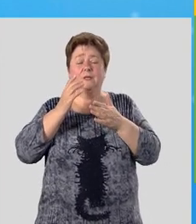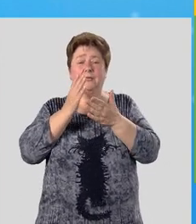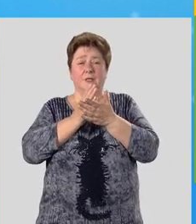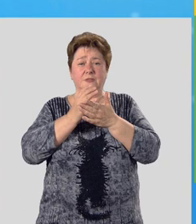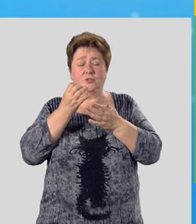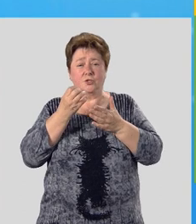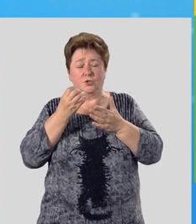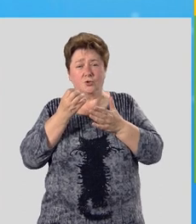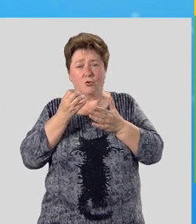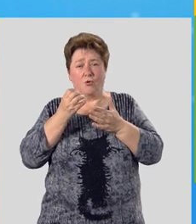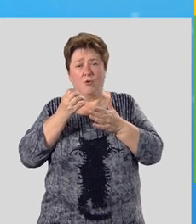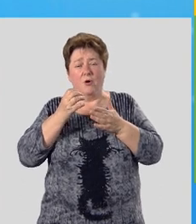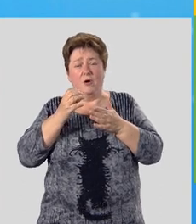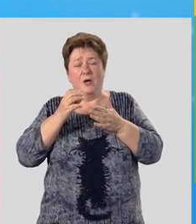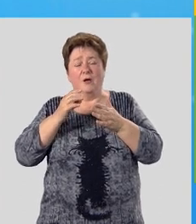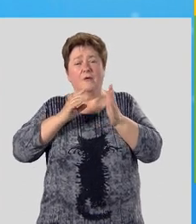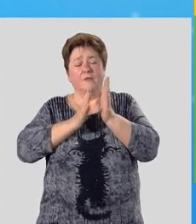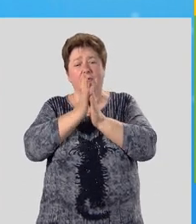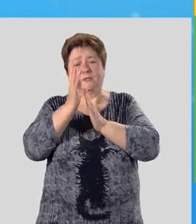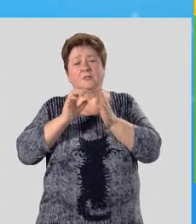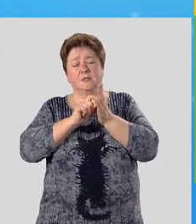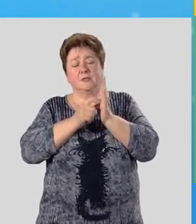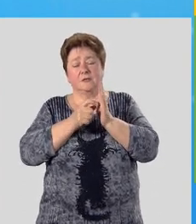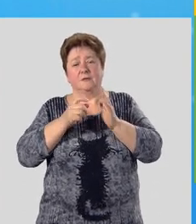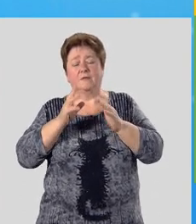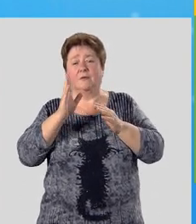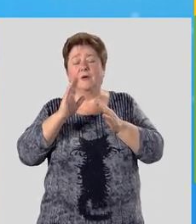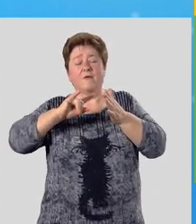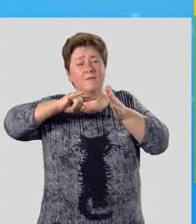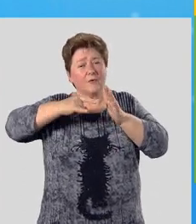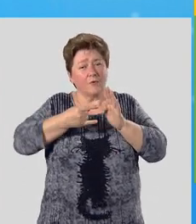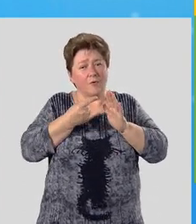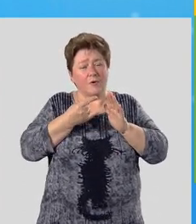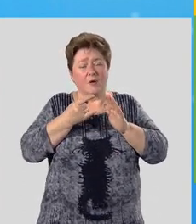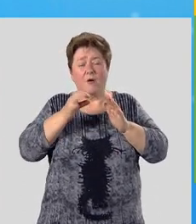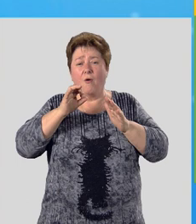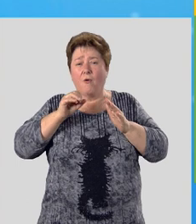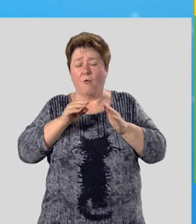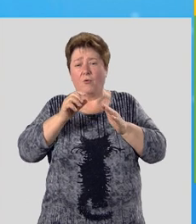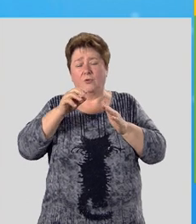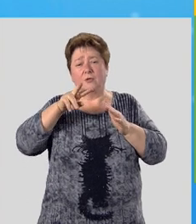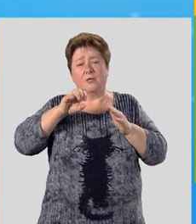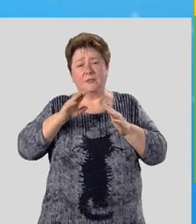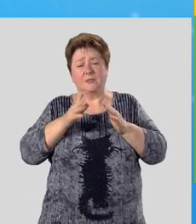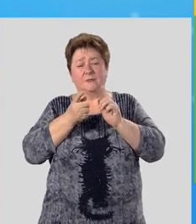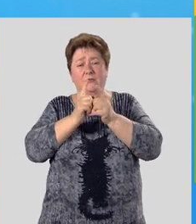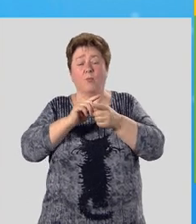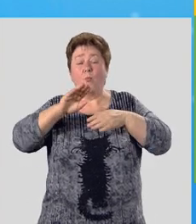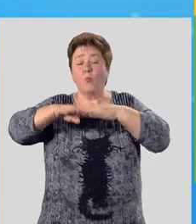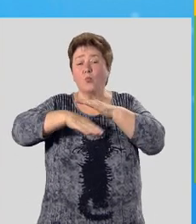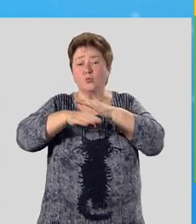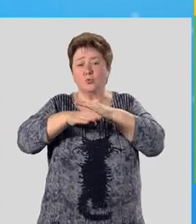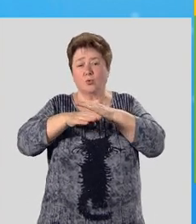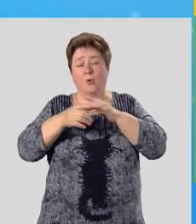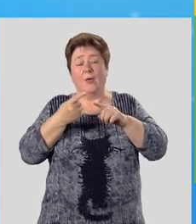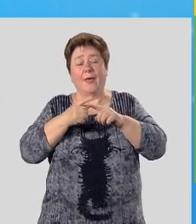и лейкопластов, в растительных клетках имеются еще и вакуоли, от латинского «vacuus» – пустой.